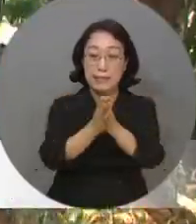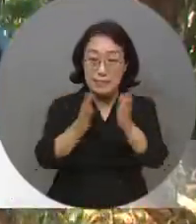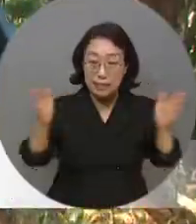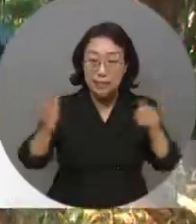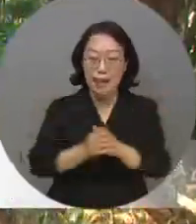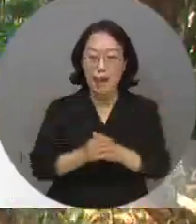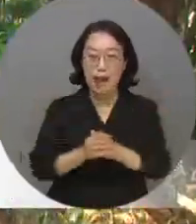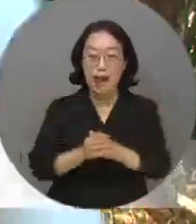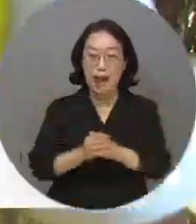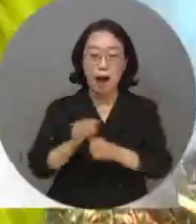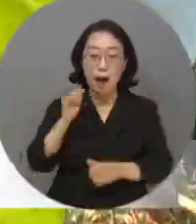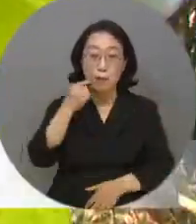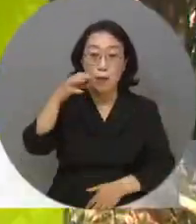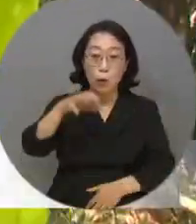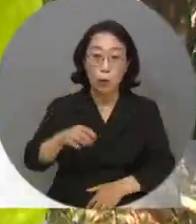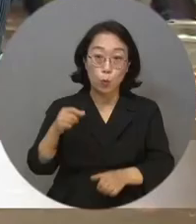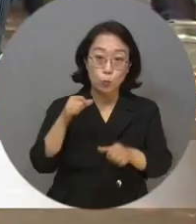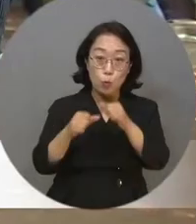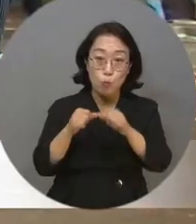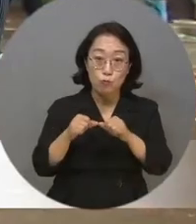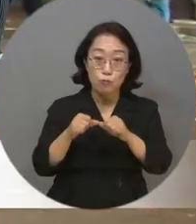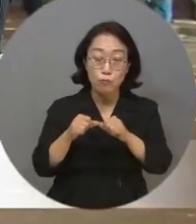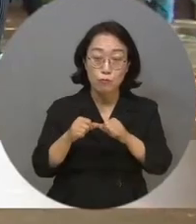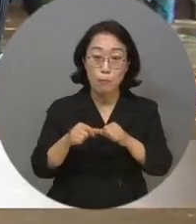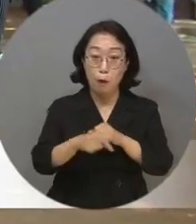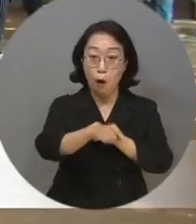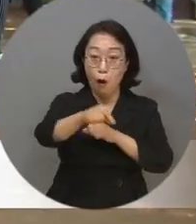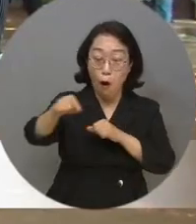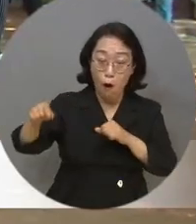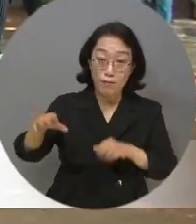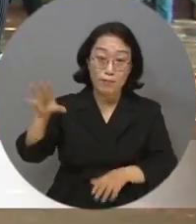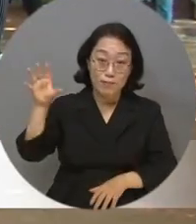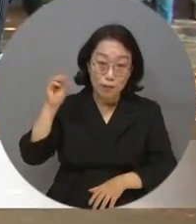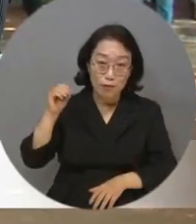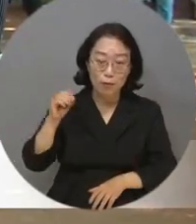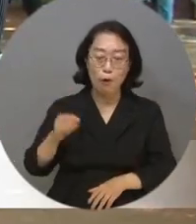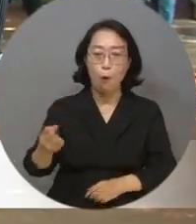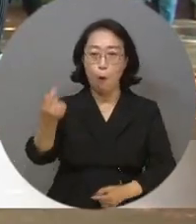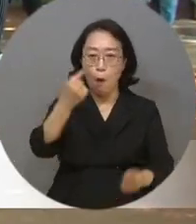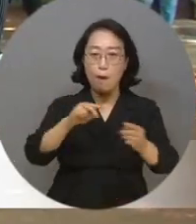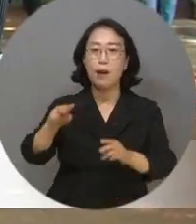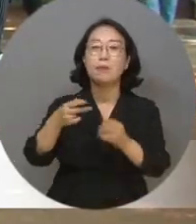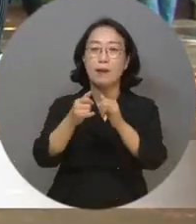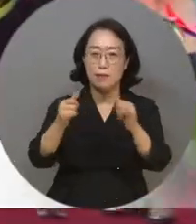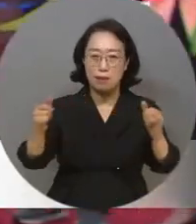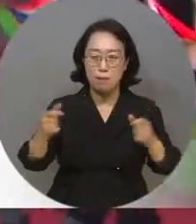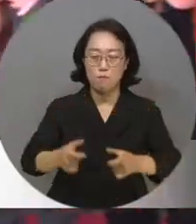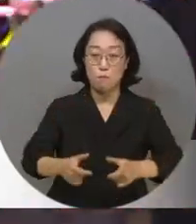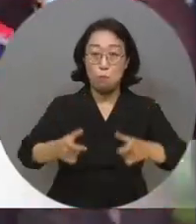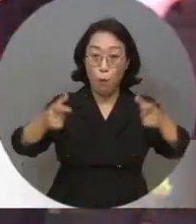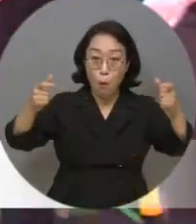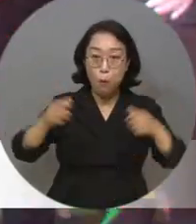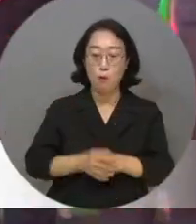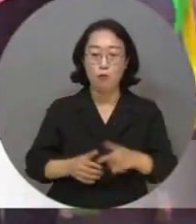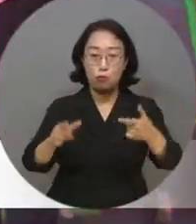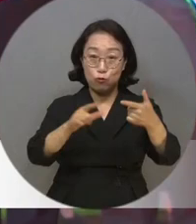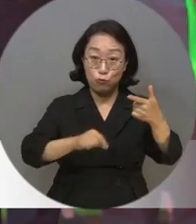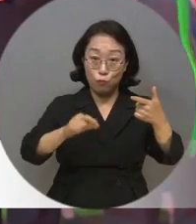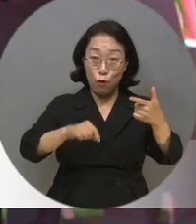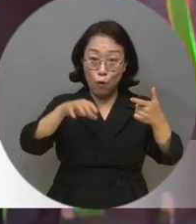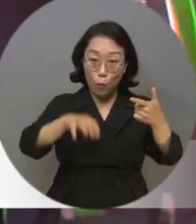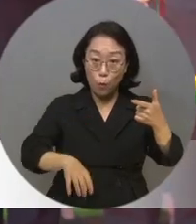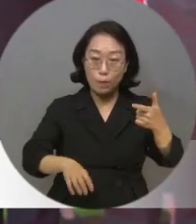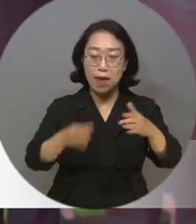아름다운 맨발 숲길이라는 입소문을 타고 하루 평균 남녀노소 200여 명이 찾는 명소가 되었으며 이달 오감만족 맨발길